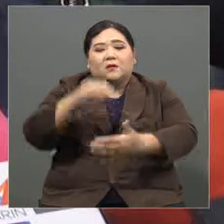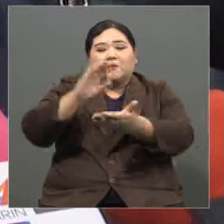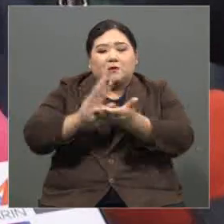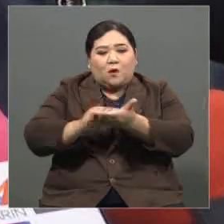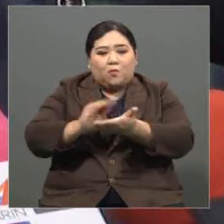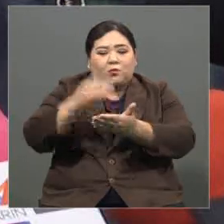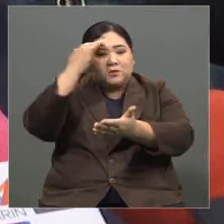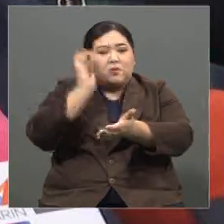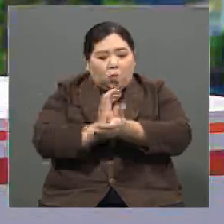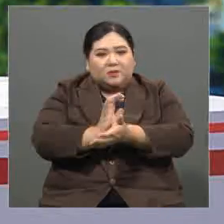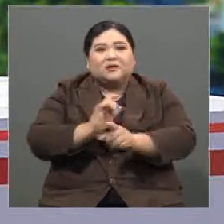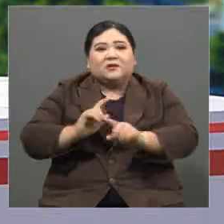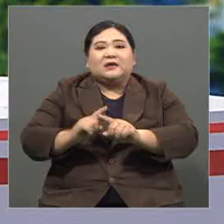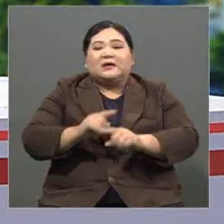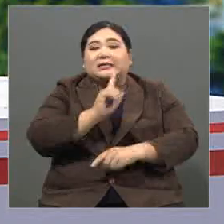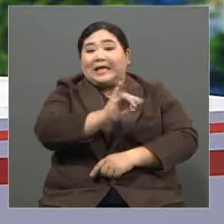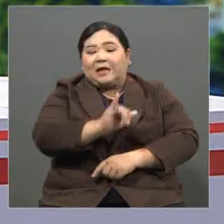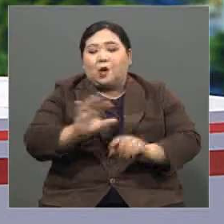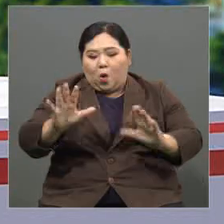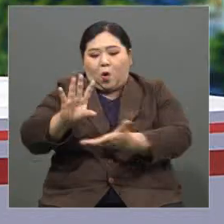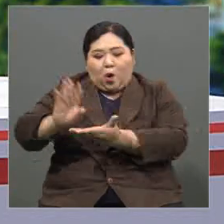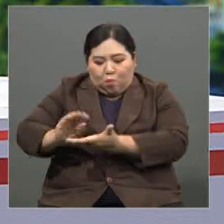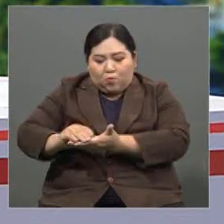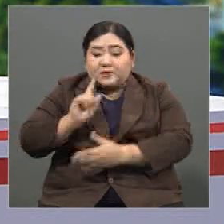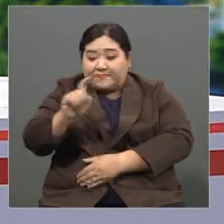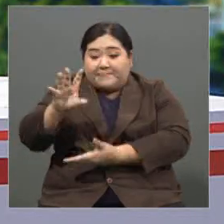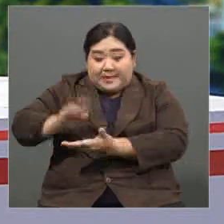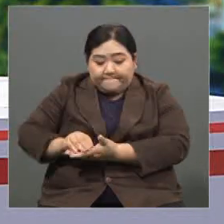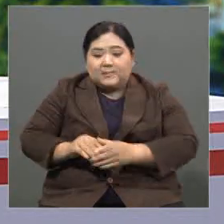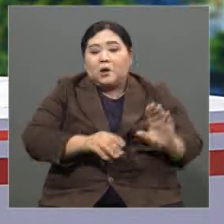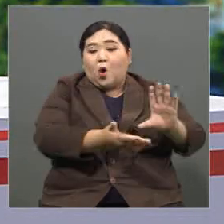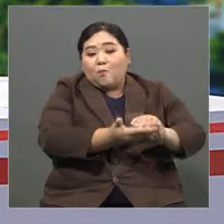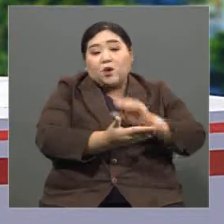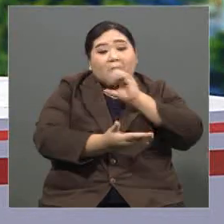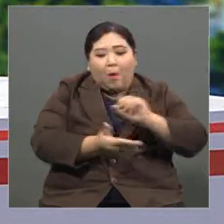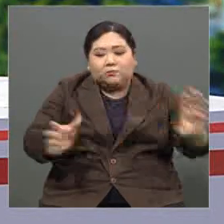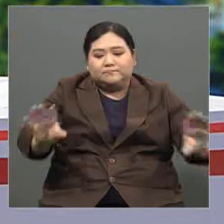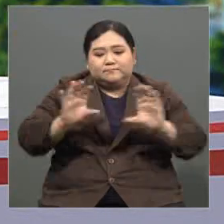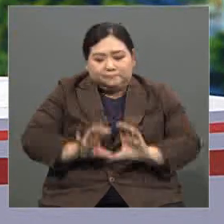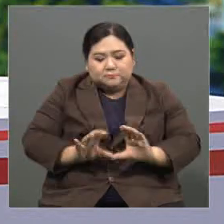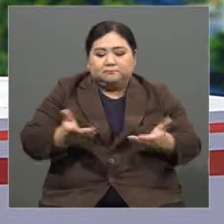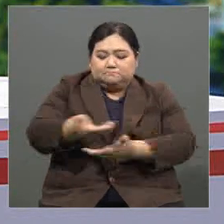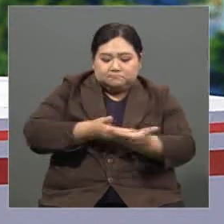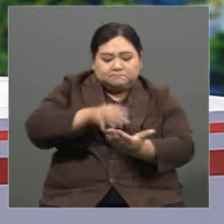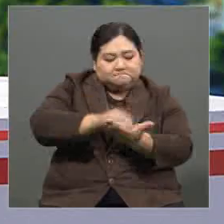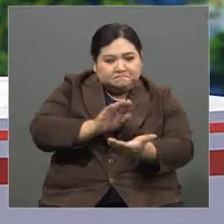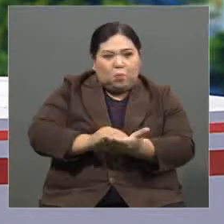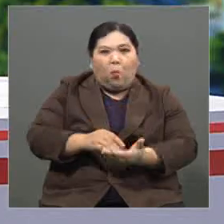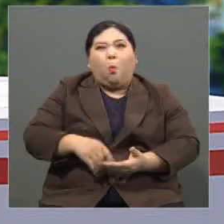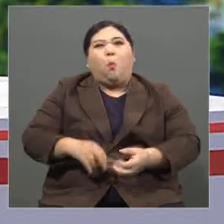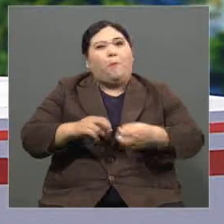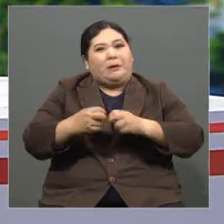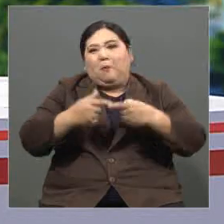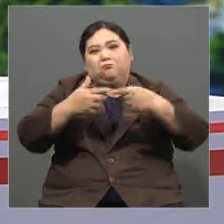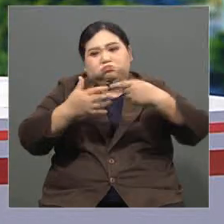ประเทศก็จะมีการรวบรวมข้อมูลเหล่านั้นมารวมกันไว้ที่กองบัญชาการตำรวจสอบสวนกลางนั่นเองซึ่งตอนนั้นก็ตอนถ้ารวมแล้วตอนนี้ก็คงเยอะกว่านี้อีก